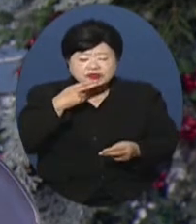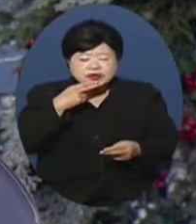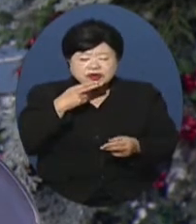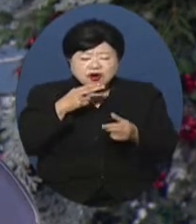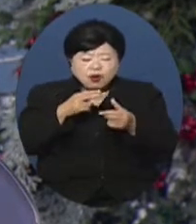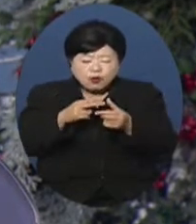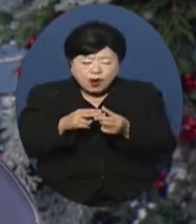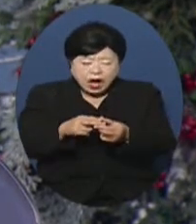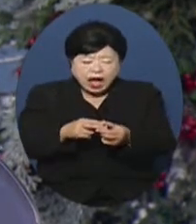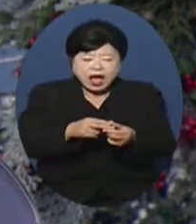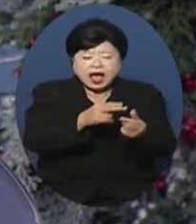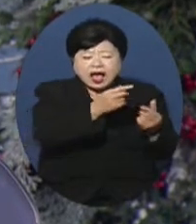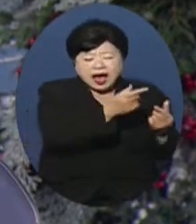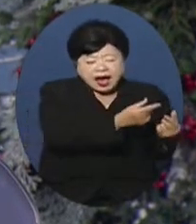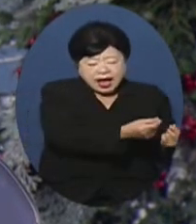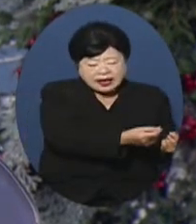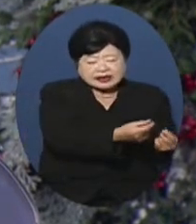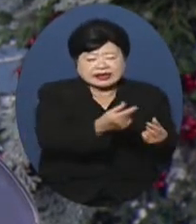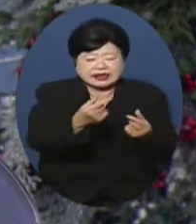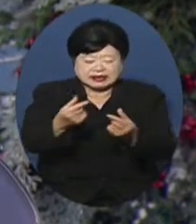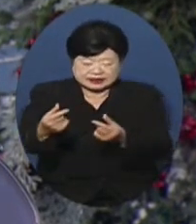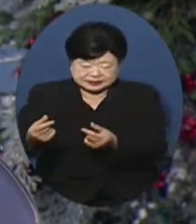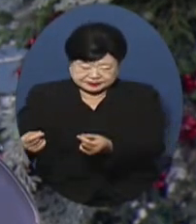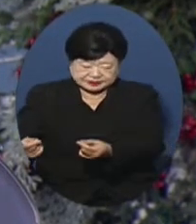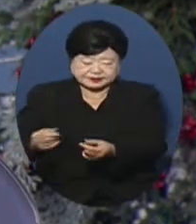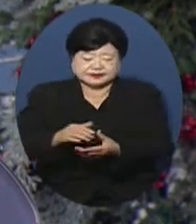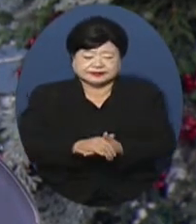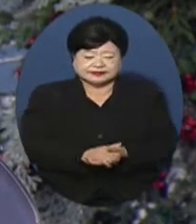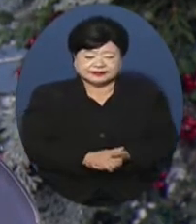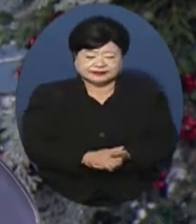생명이 무너질까 있고